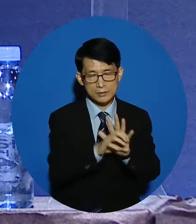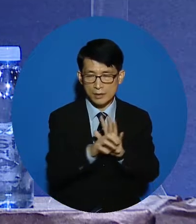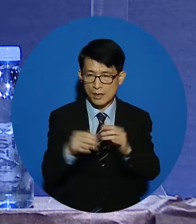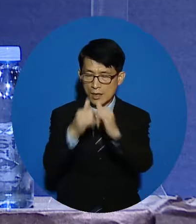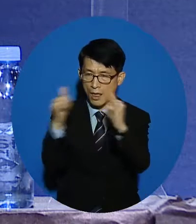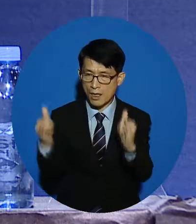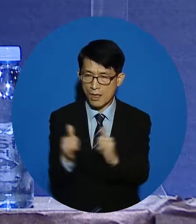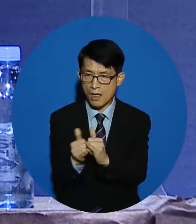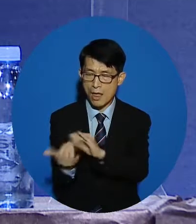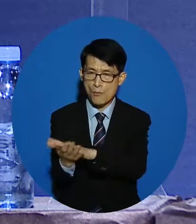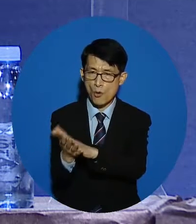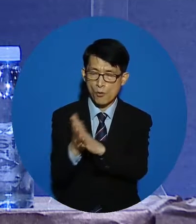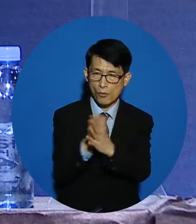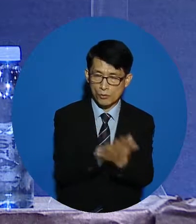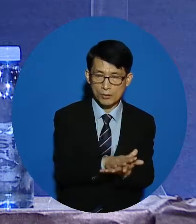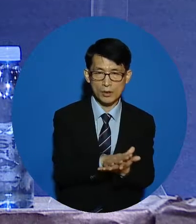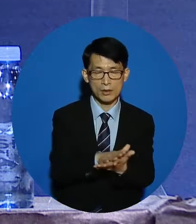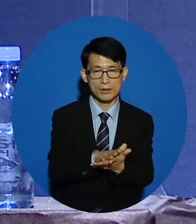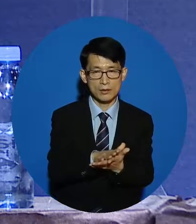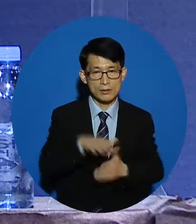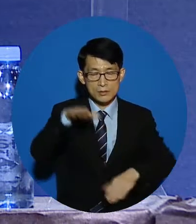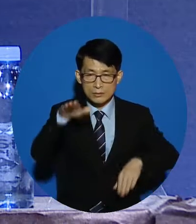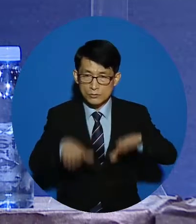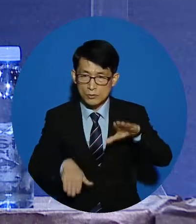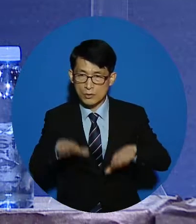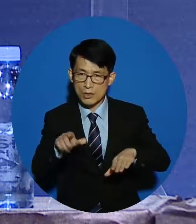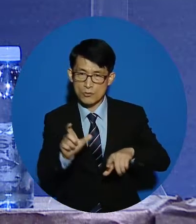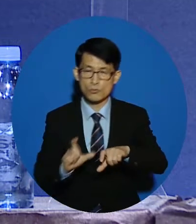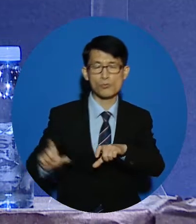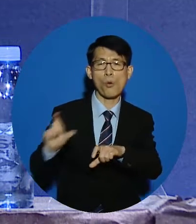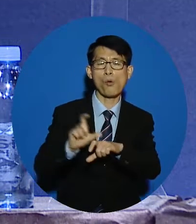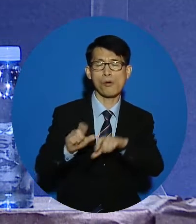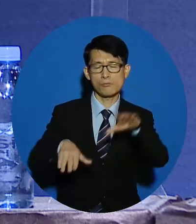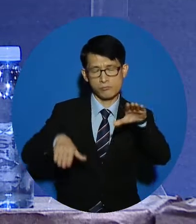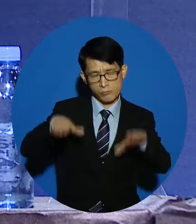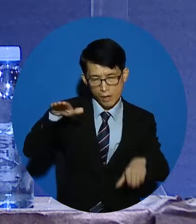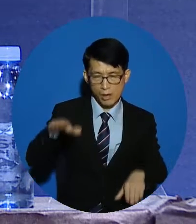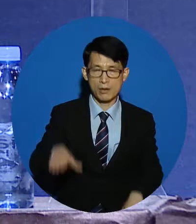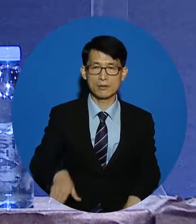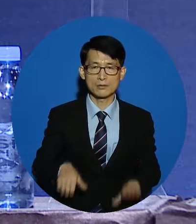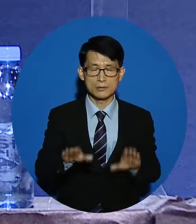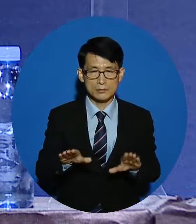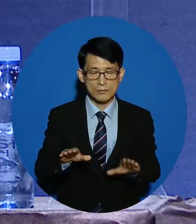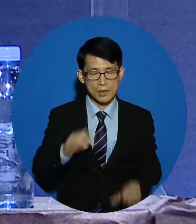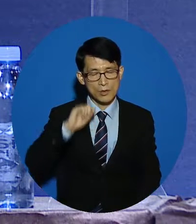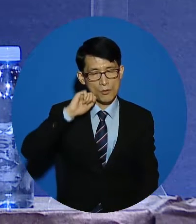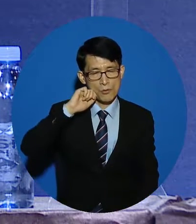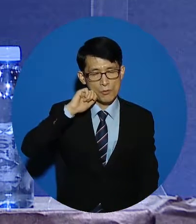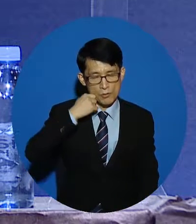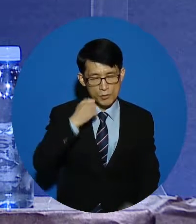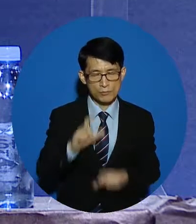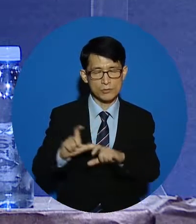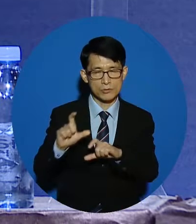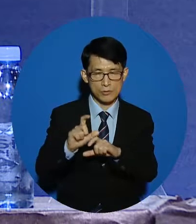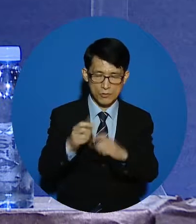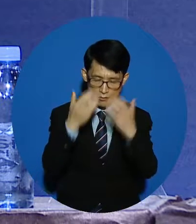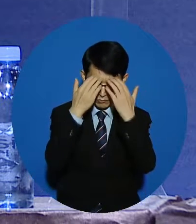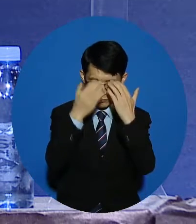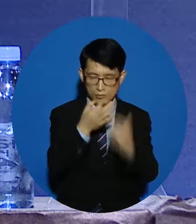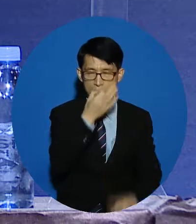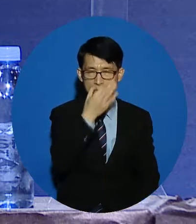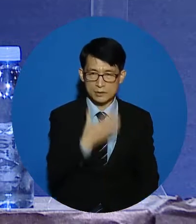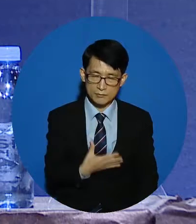변화가 기존 차별의 격차를 더 벌리고 또 고착화할지 모른다는 우려가 커지고